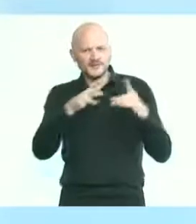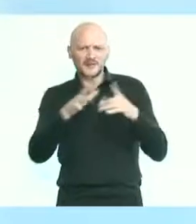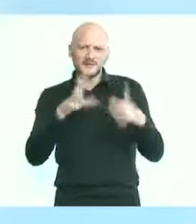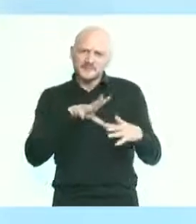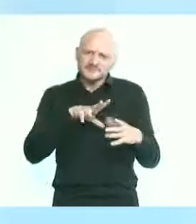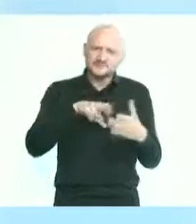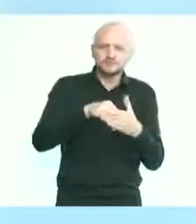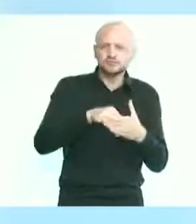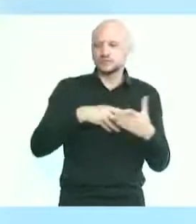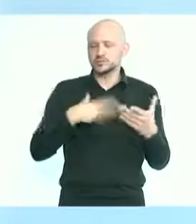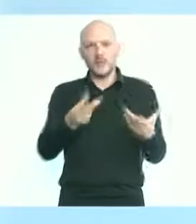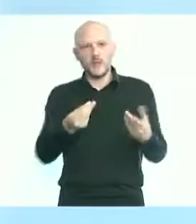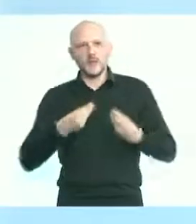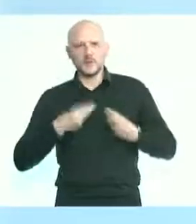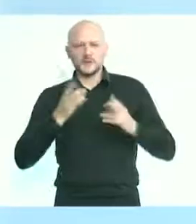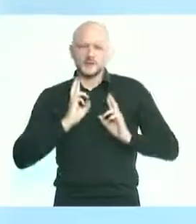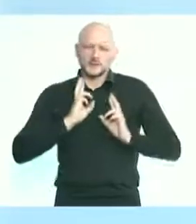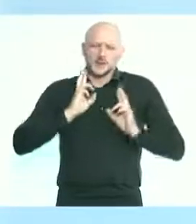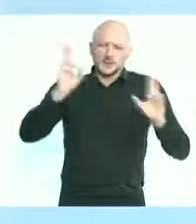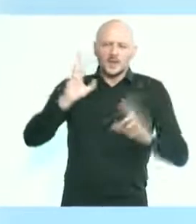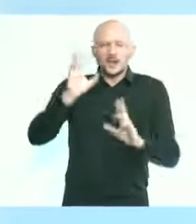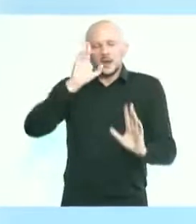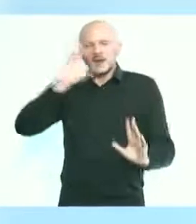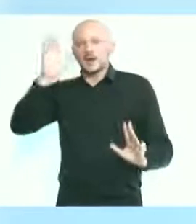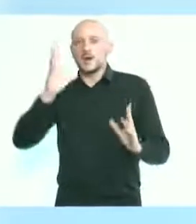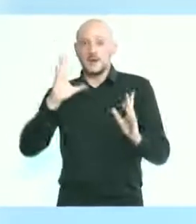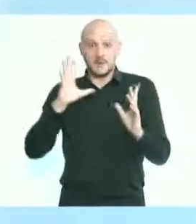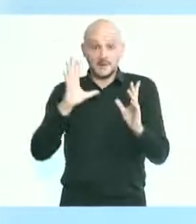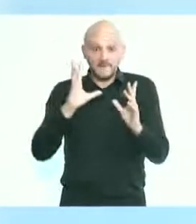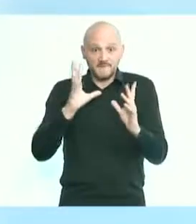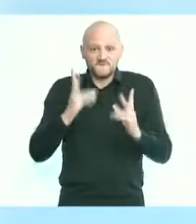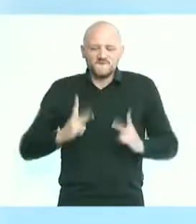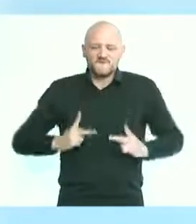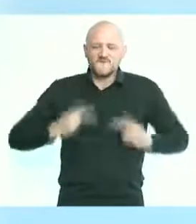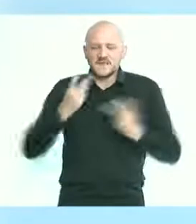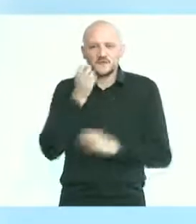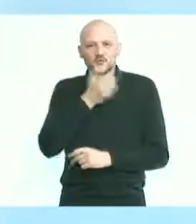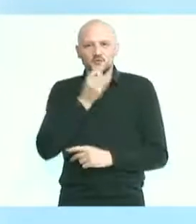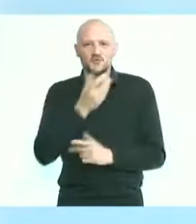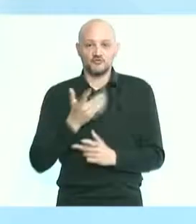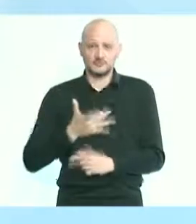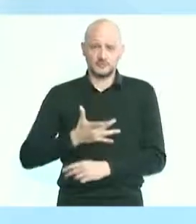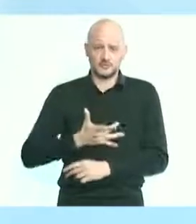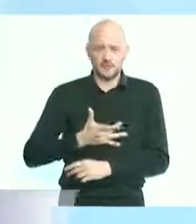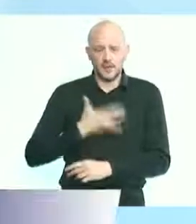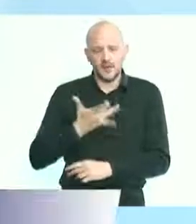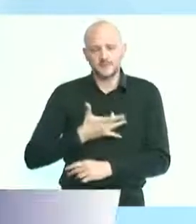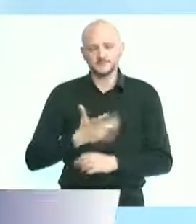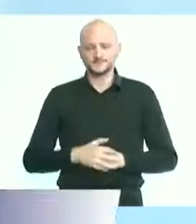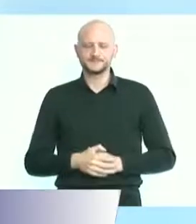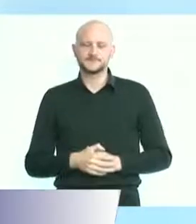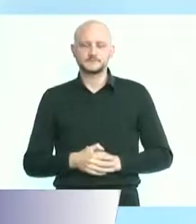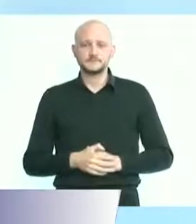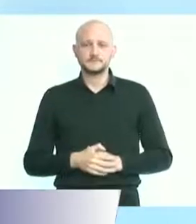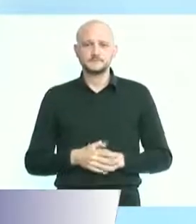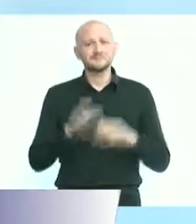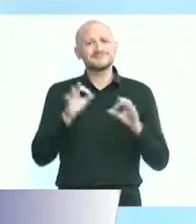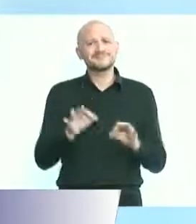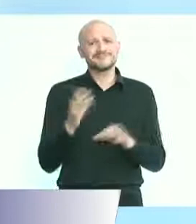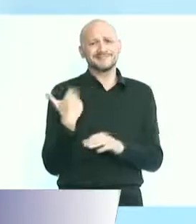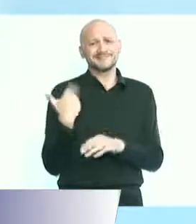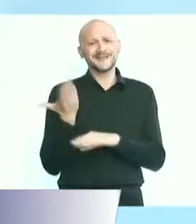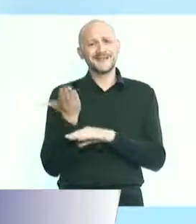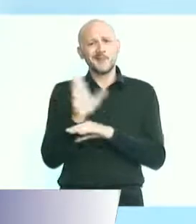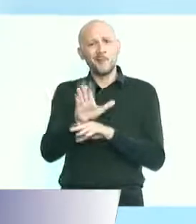l'espoir, redonner justement une envie de cette vie sociale si importante. Alors, cette petite vidéo de la présentation du site,